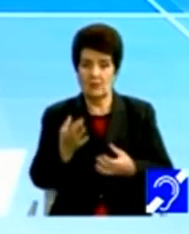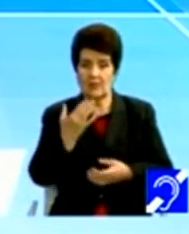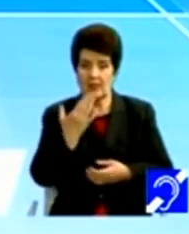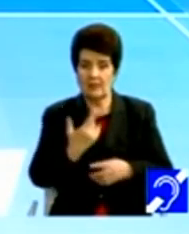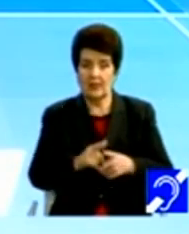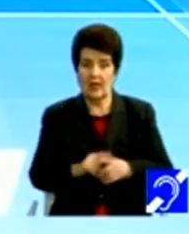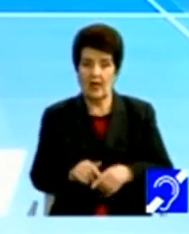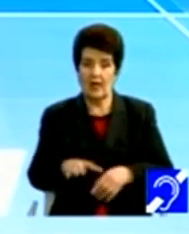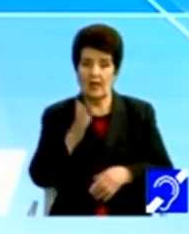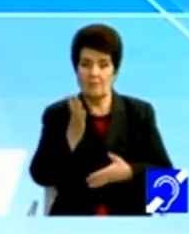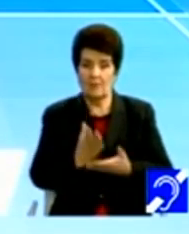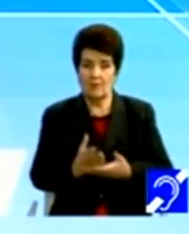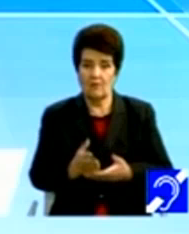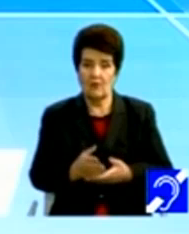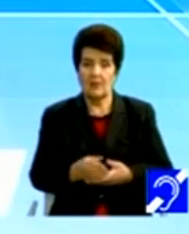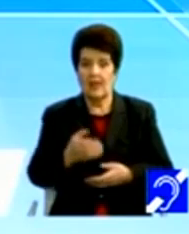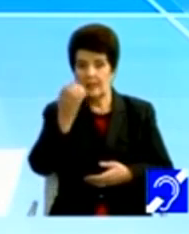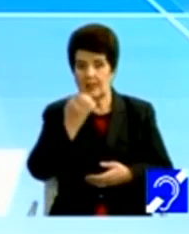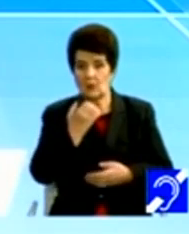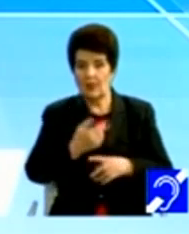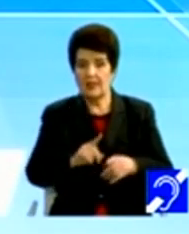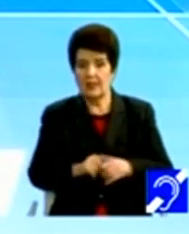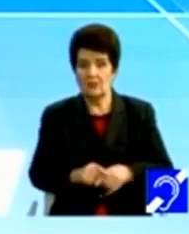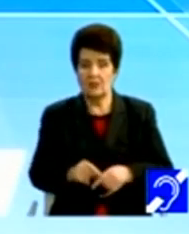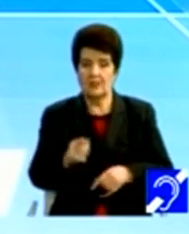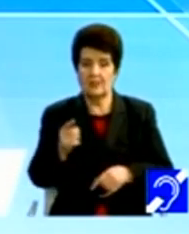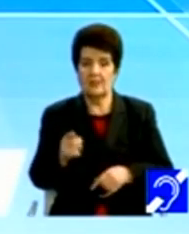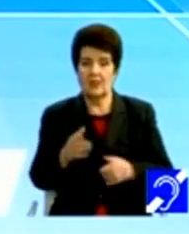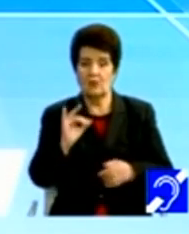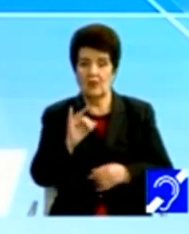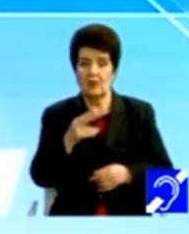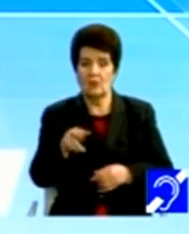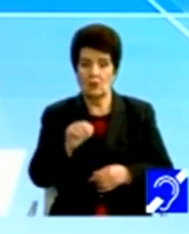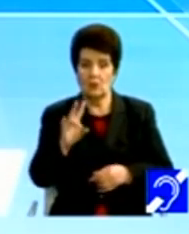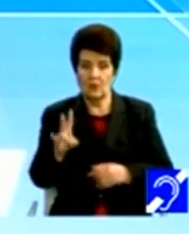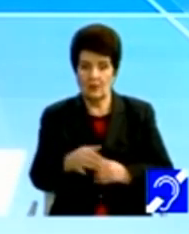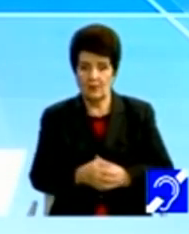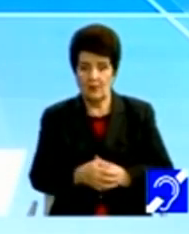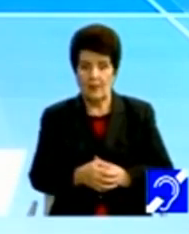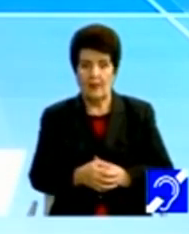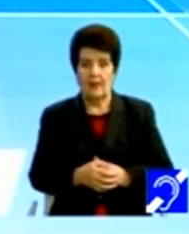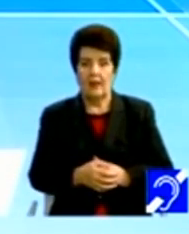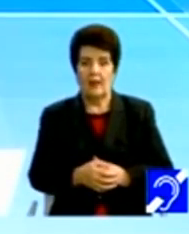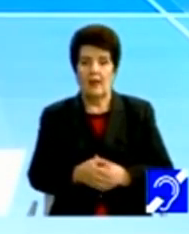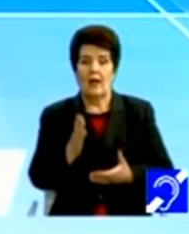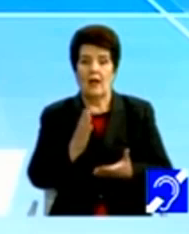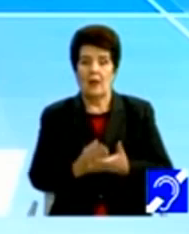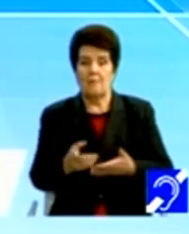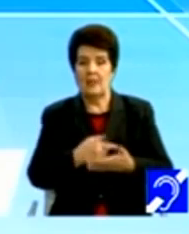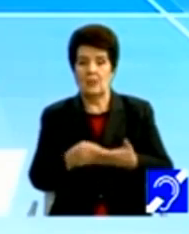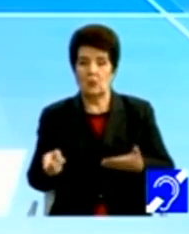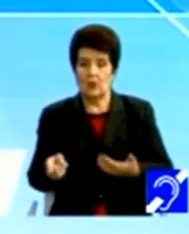ne-am pomenit datorită acestei atitudini nesăbuite a lui Igor Dodon. Am menționat